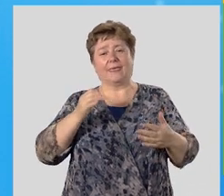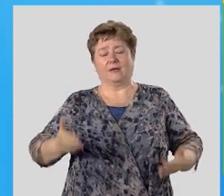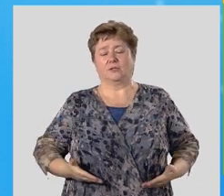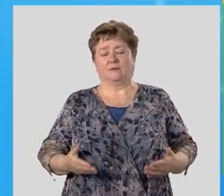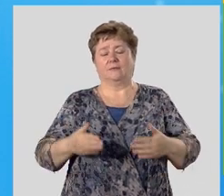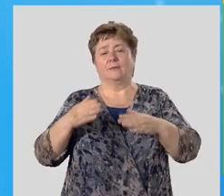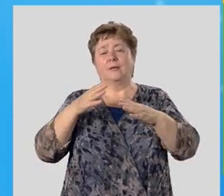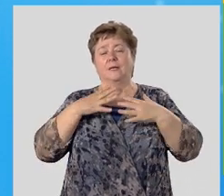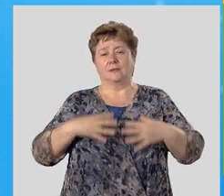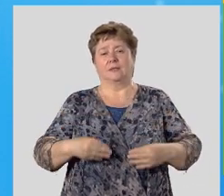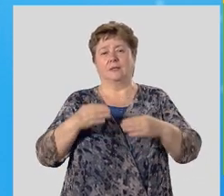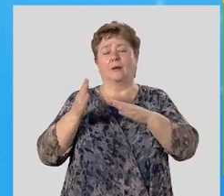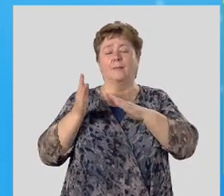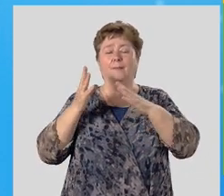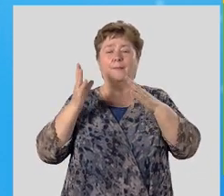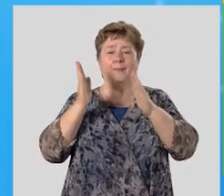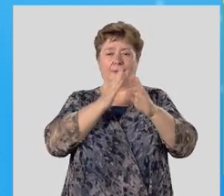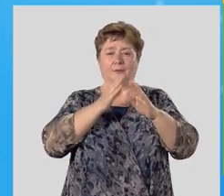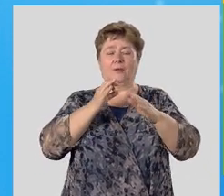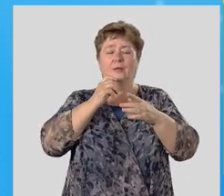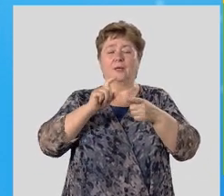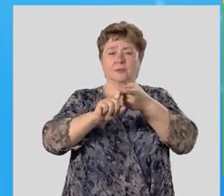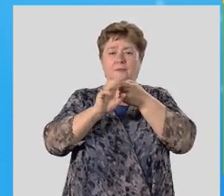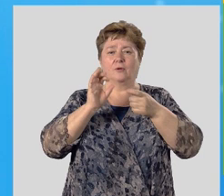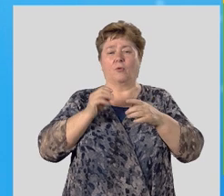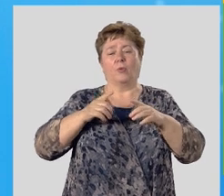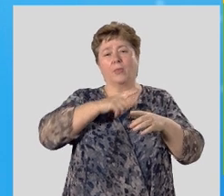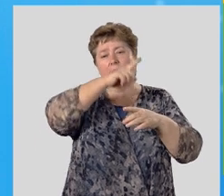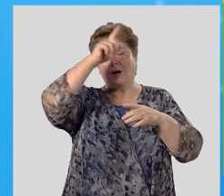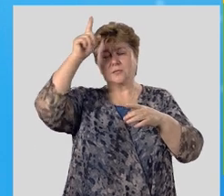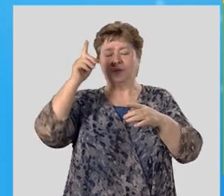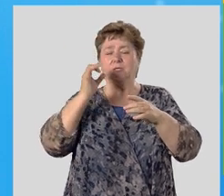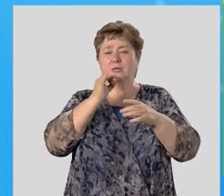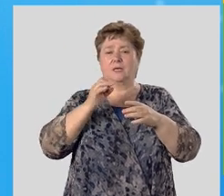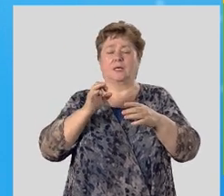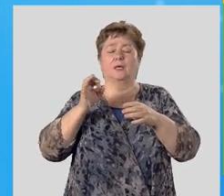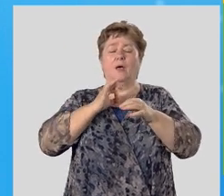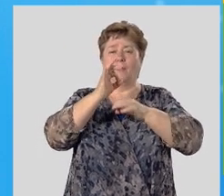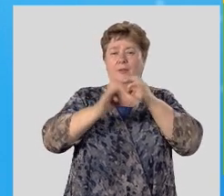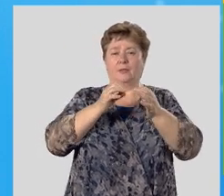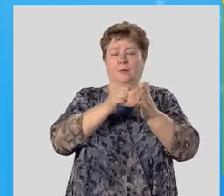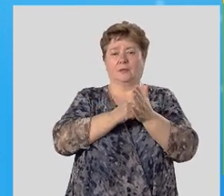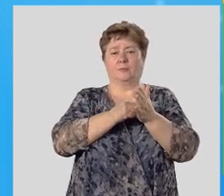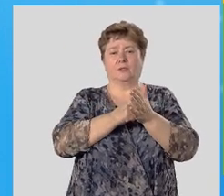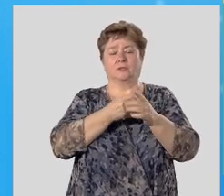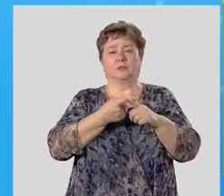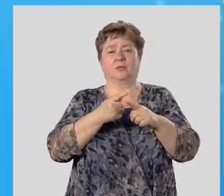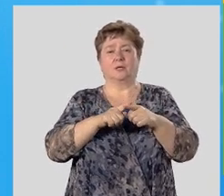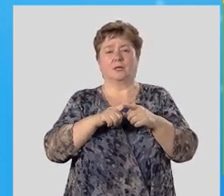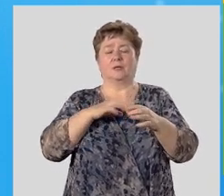природы. Ритмичность зависит от космических и планетарных причин.